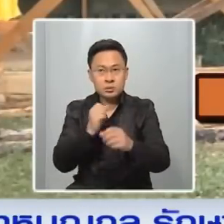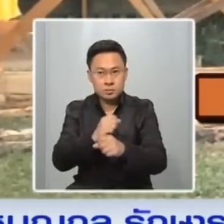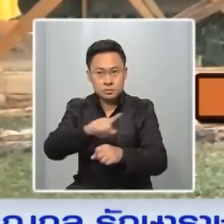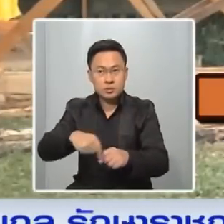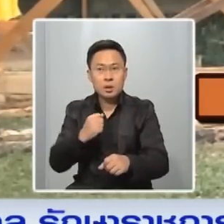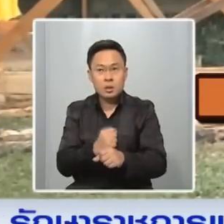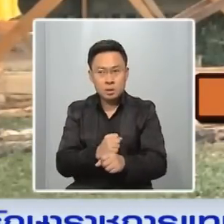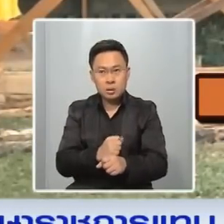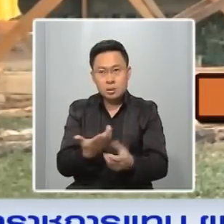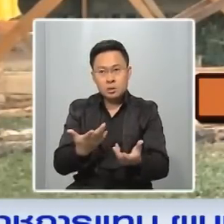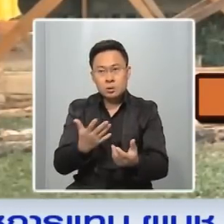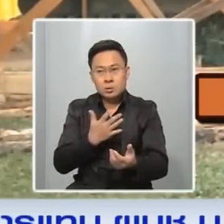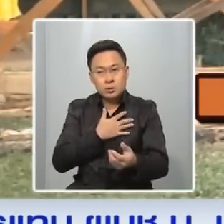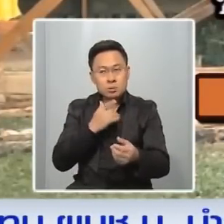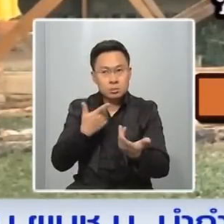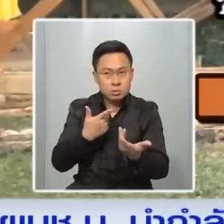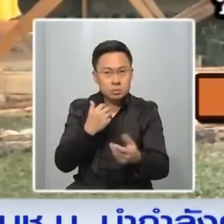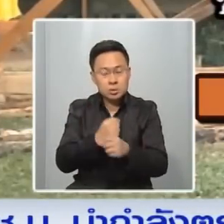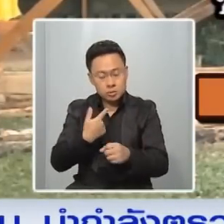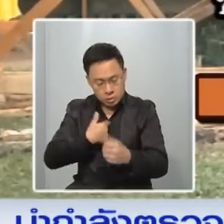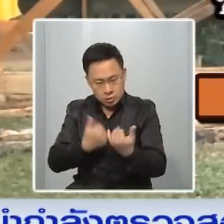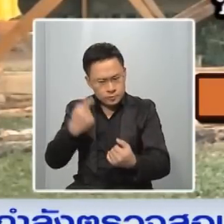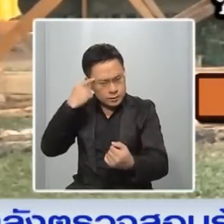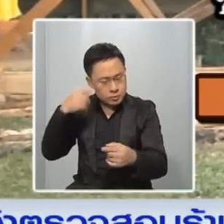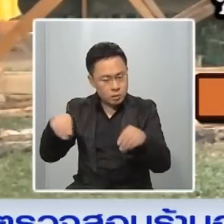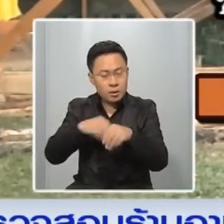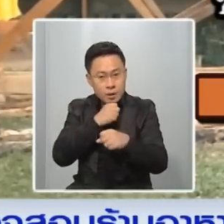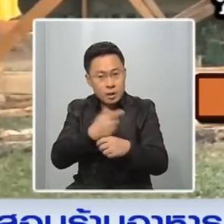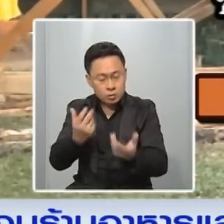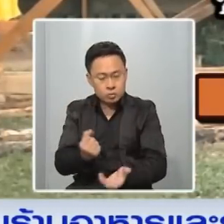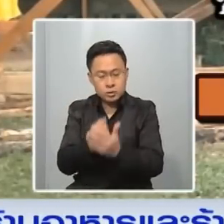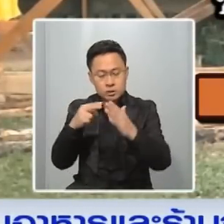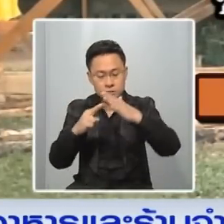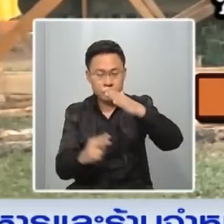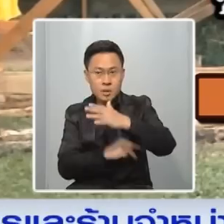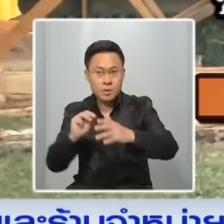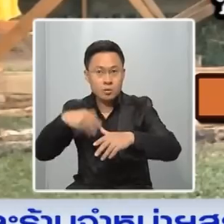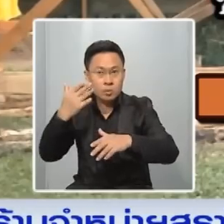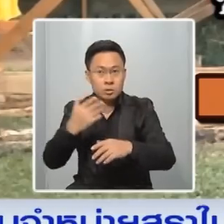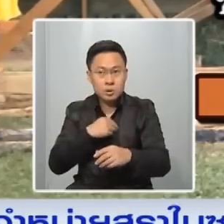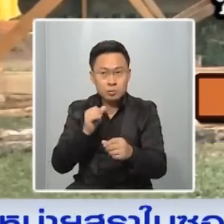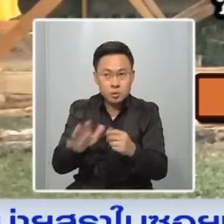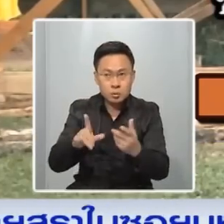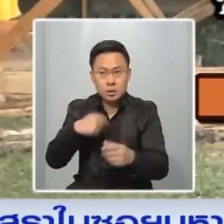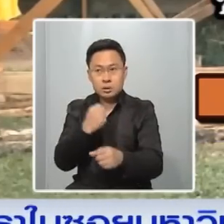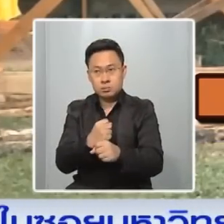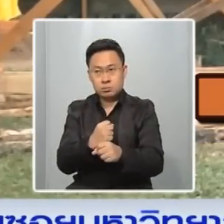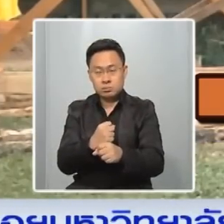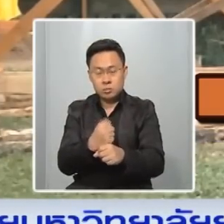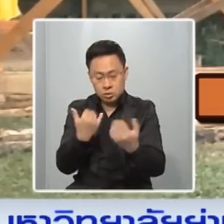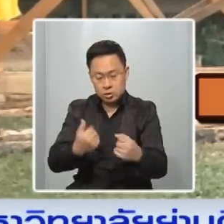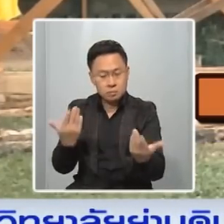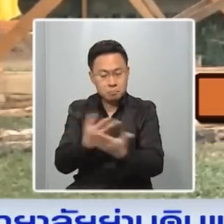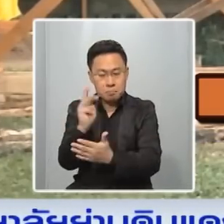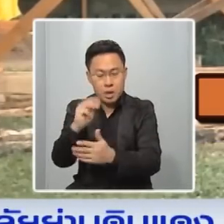แกปุริยากิจนะว่าตุกแกเรานี่ตัวเดียวเลยไม่กายอยู่เดียวไม่เป็นสิ่งแบบงาสมีอ่ะ พอตุก